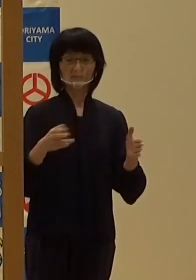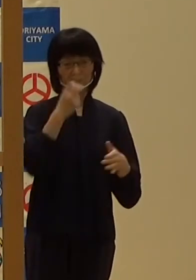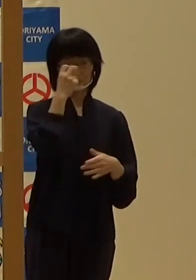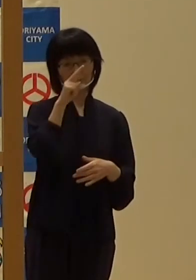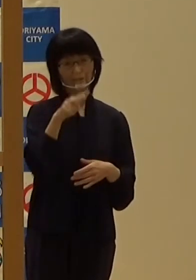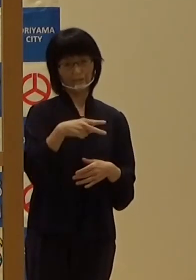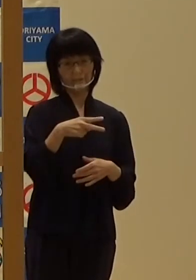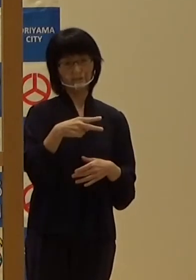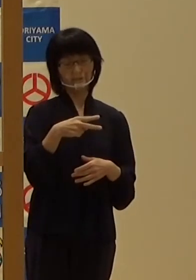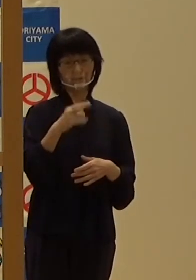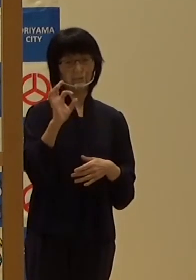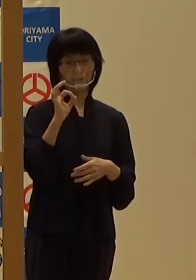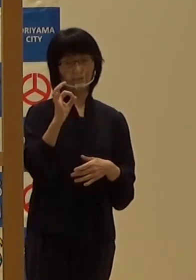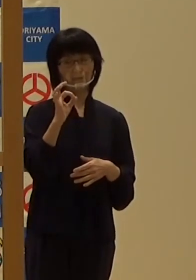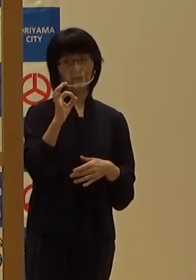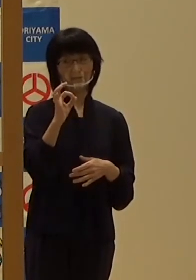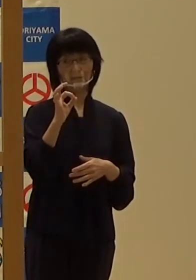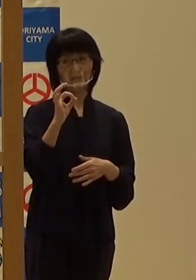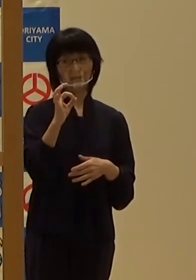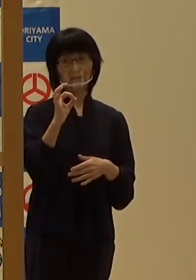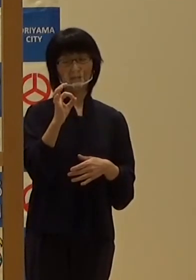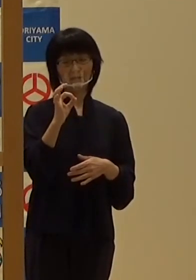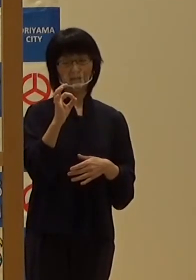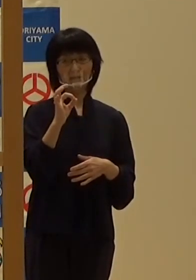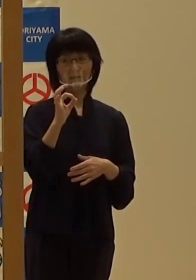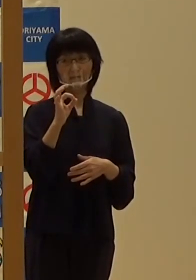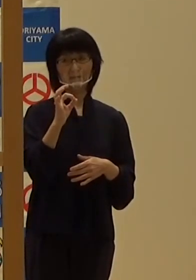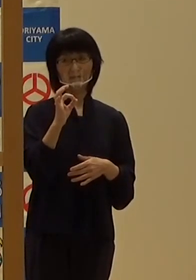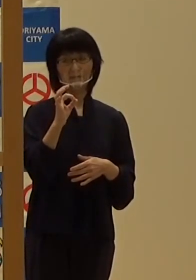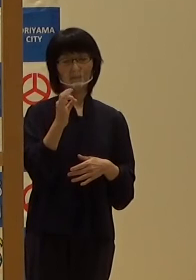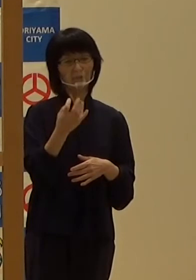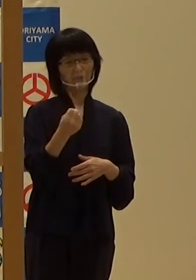でっていう